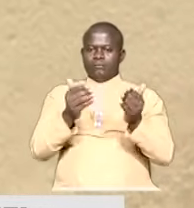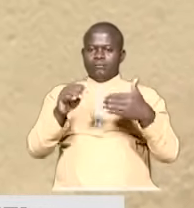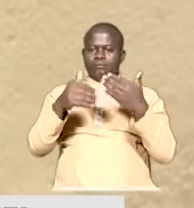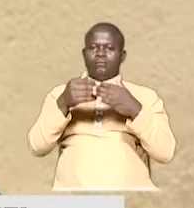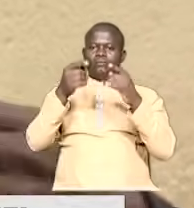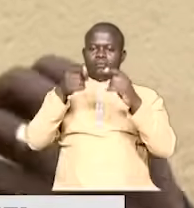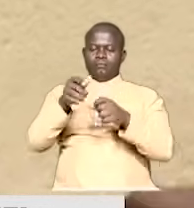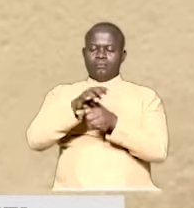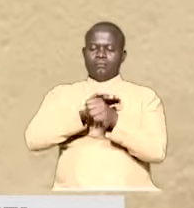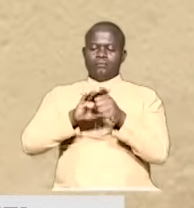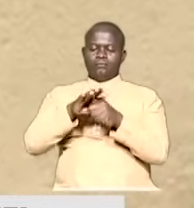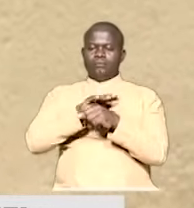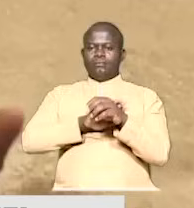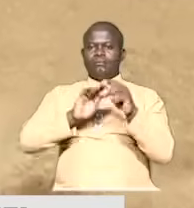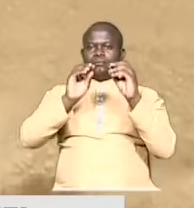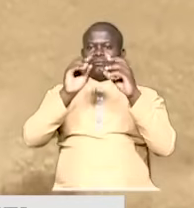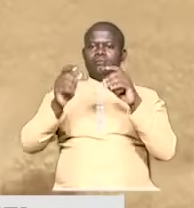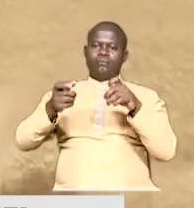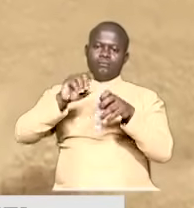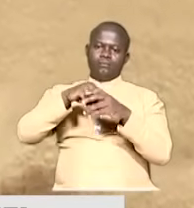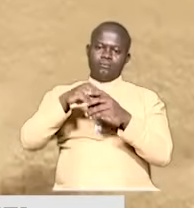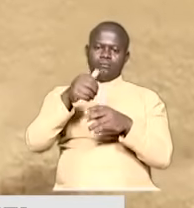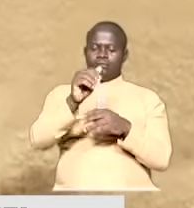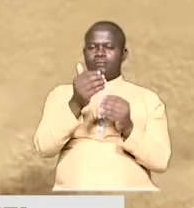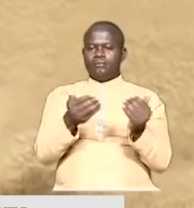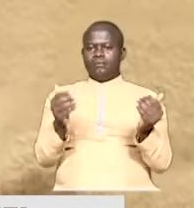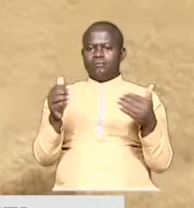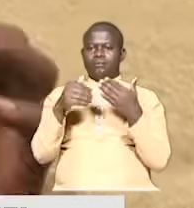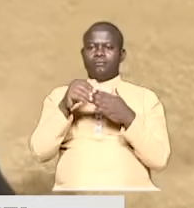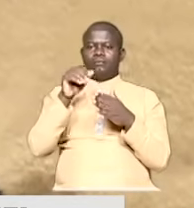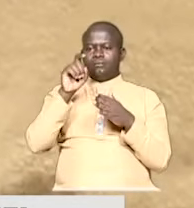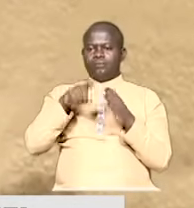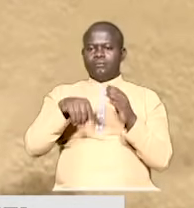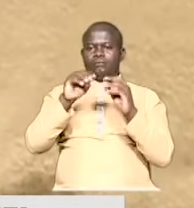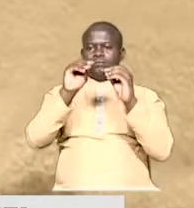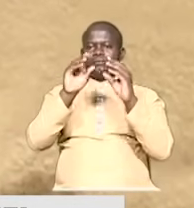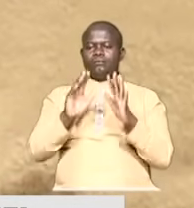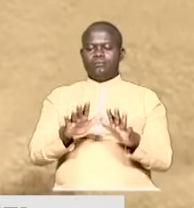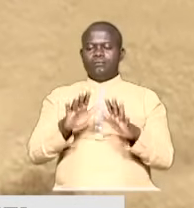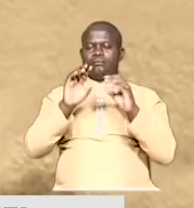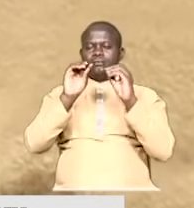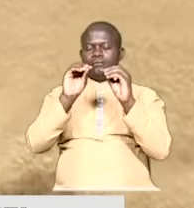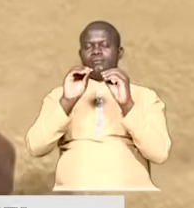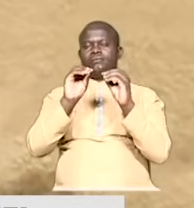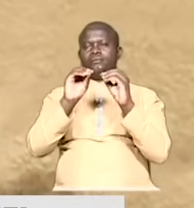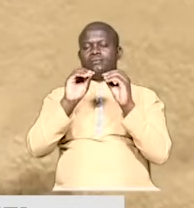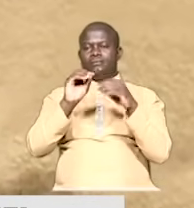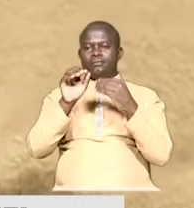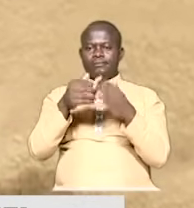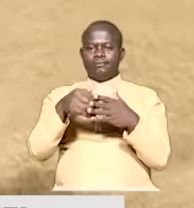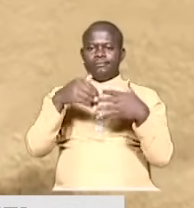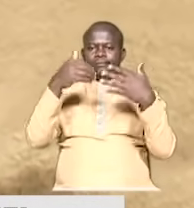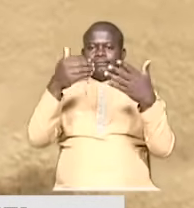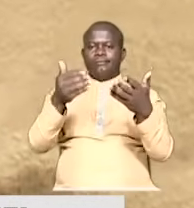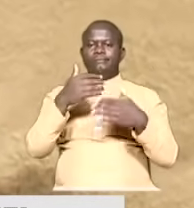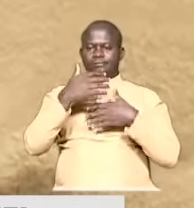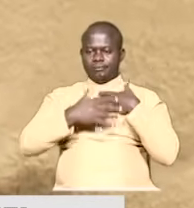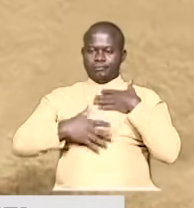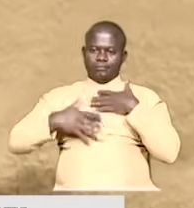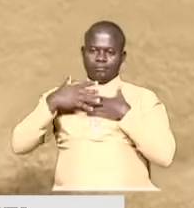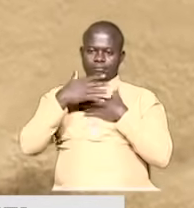yuzuye mwarimu akongeraho, uwo mwana uje agomba kwigishwa na mwarimu, mwarimu akamuha